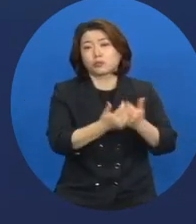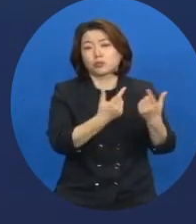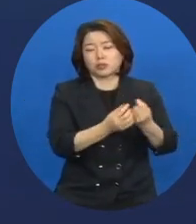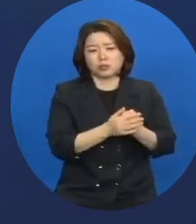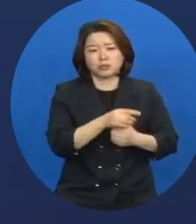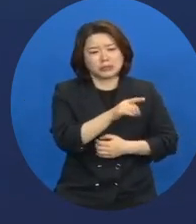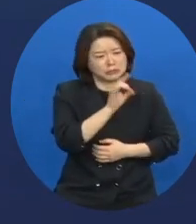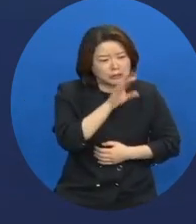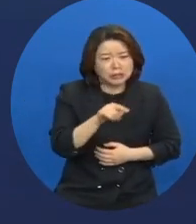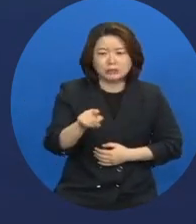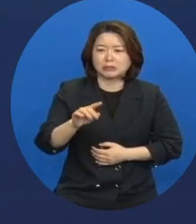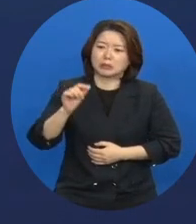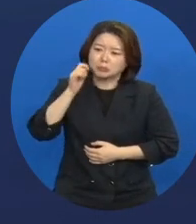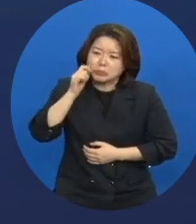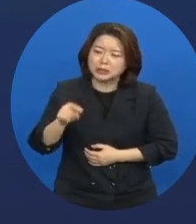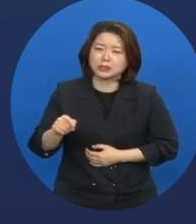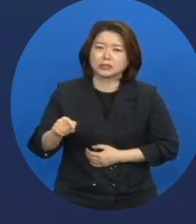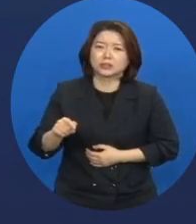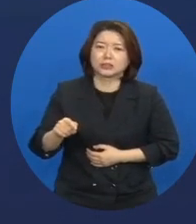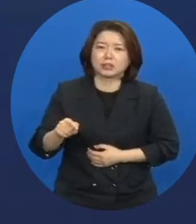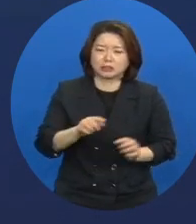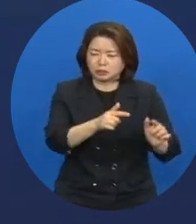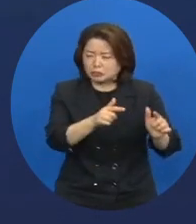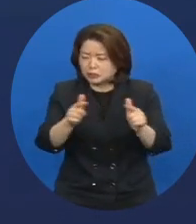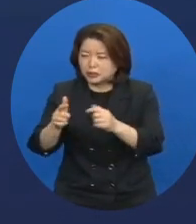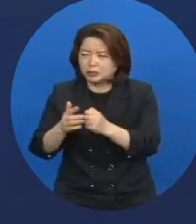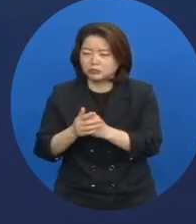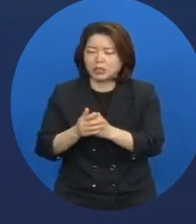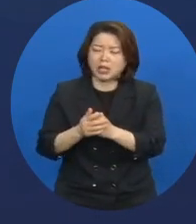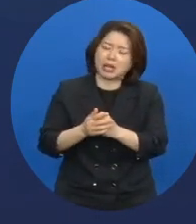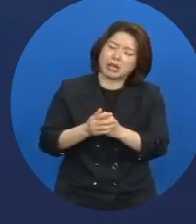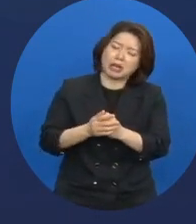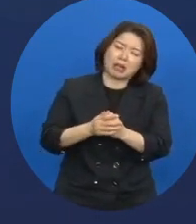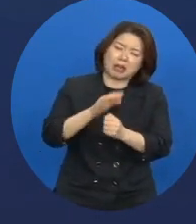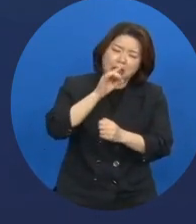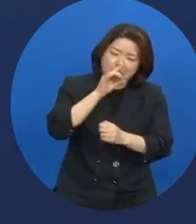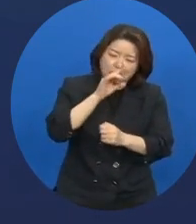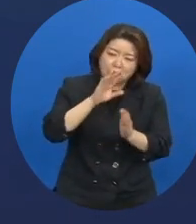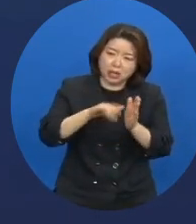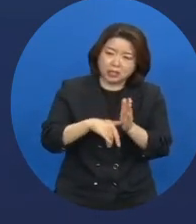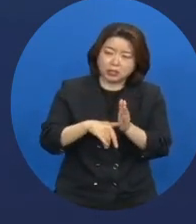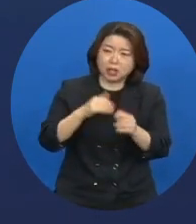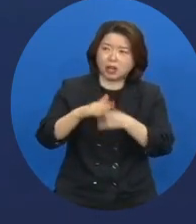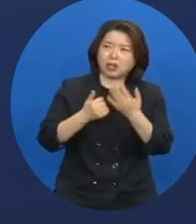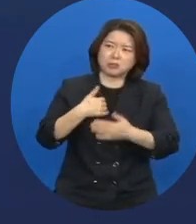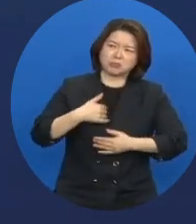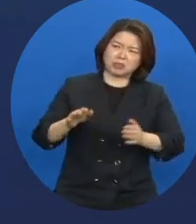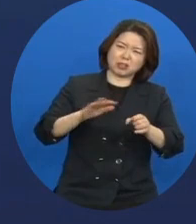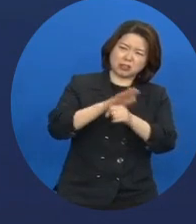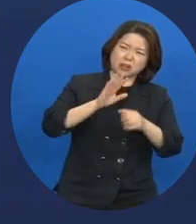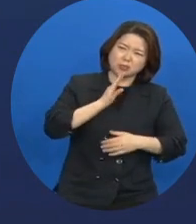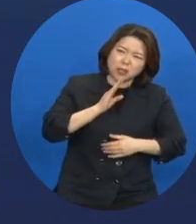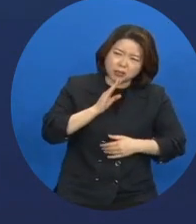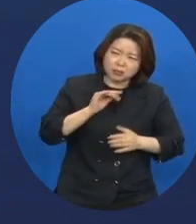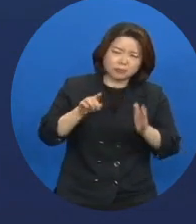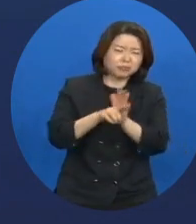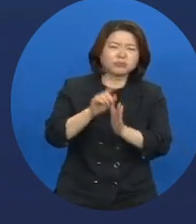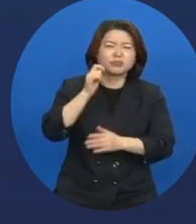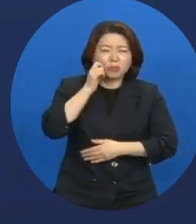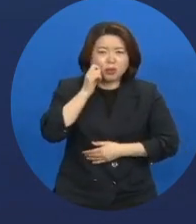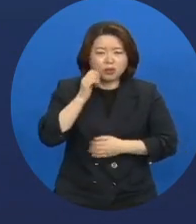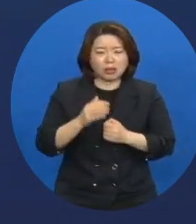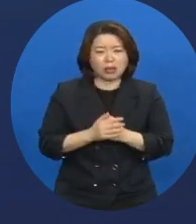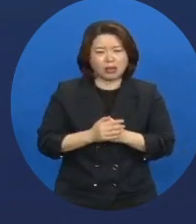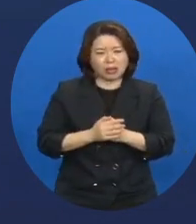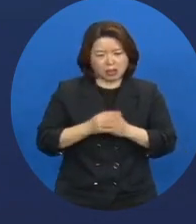안 되고 저것도 못하고 하나님 나 사랑하시는가 그것도 믿어지지 않고 그런